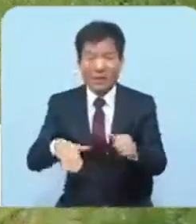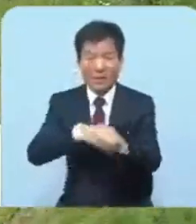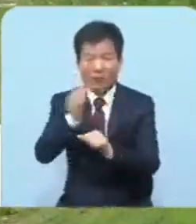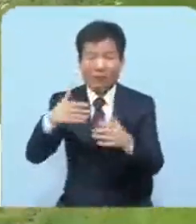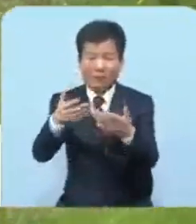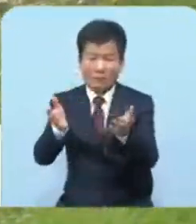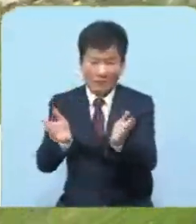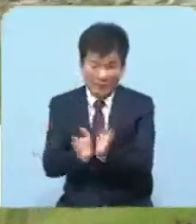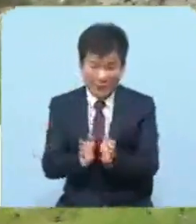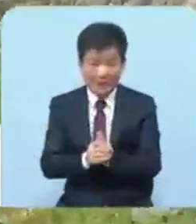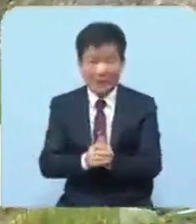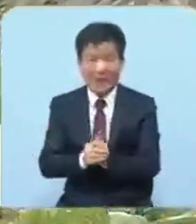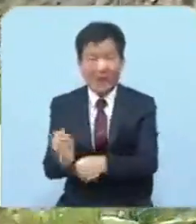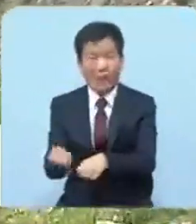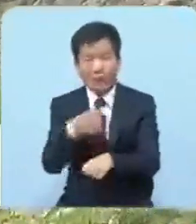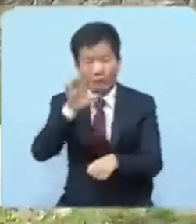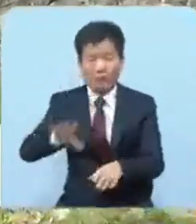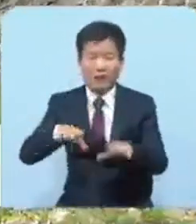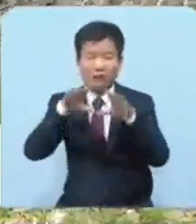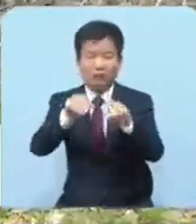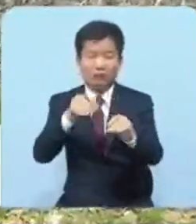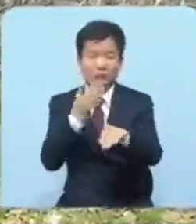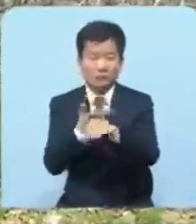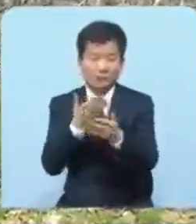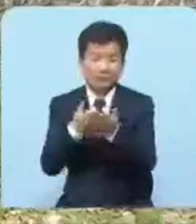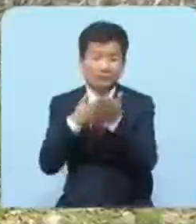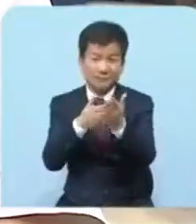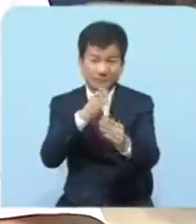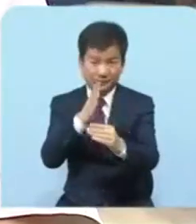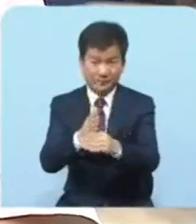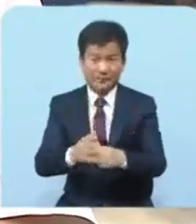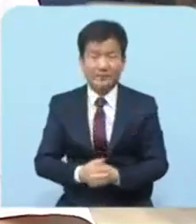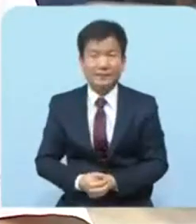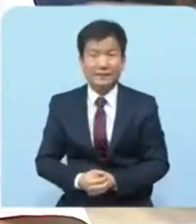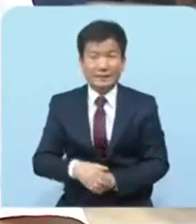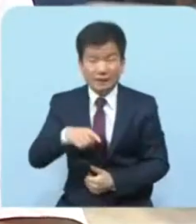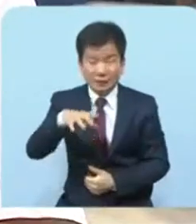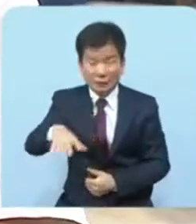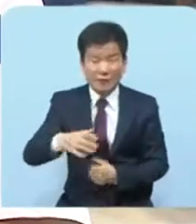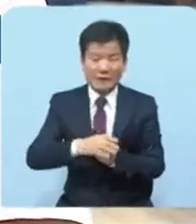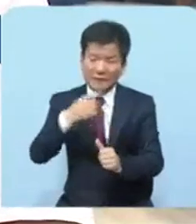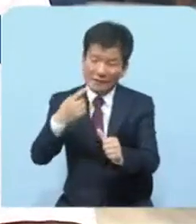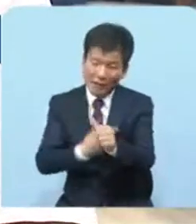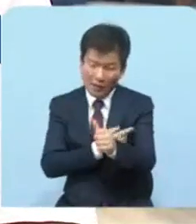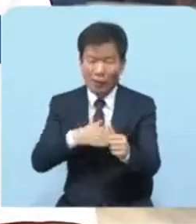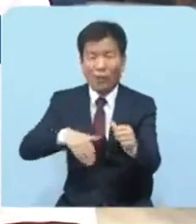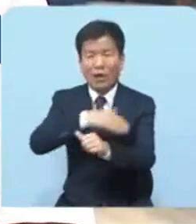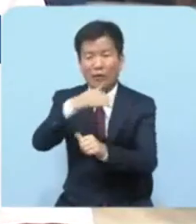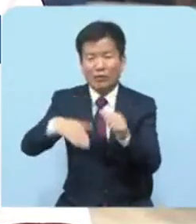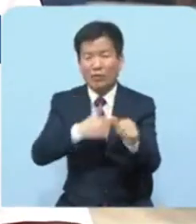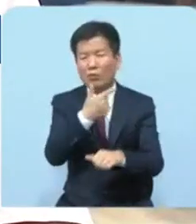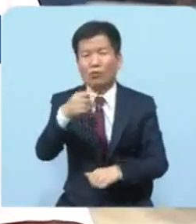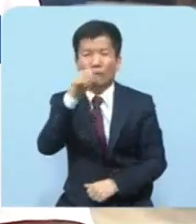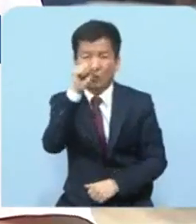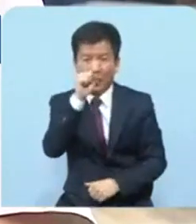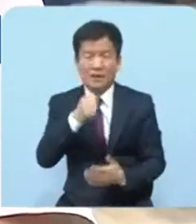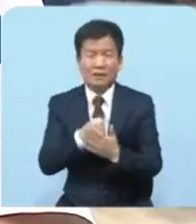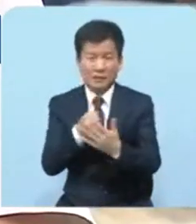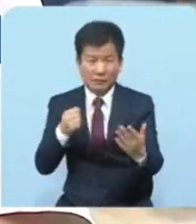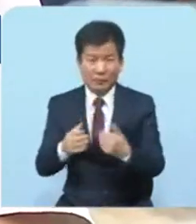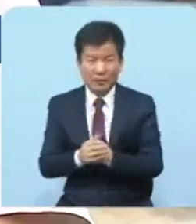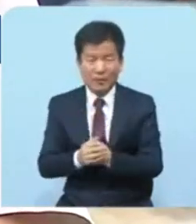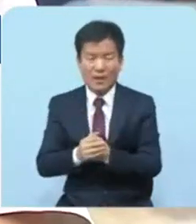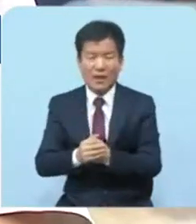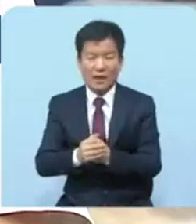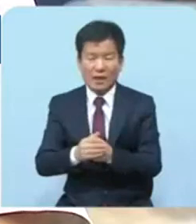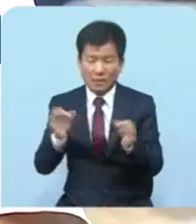환경단체까지 나서 골프장 소송 중단을 촉구하고 있습니다이 지역의 자연생태에 환경이 너무 좋기 때문에